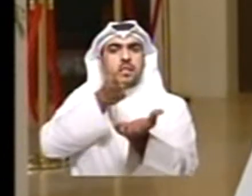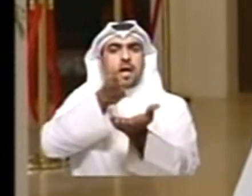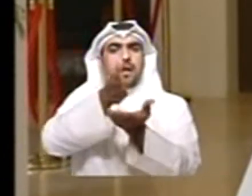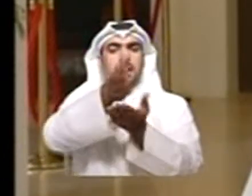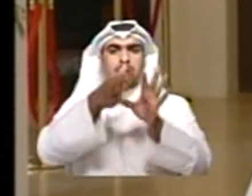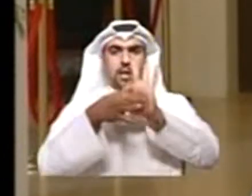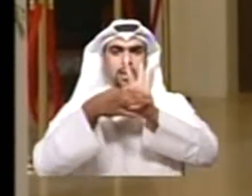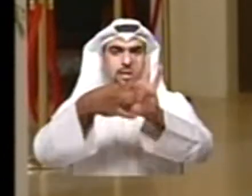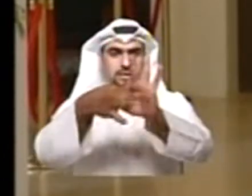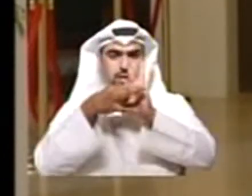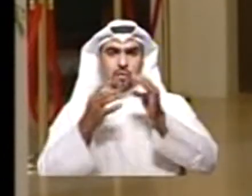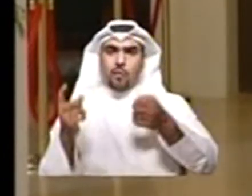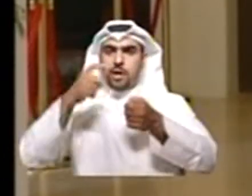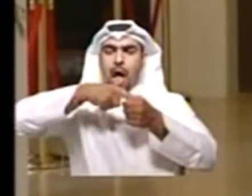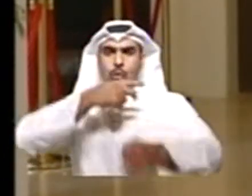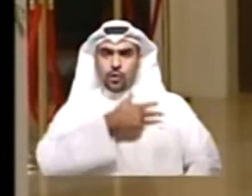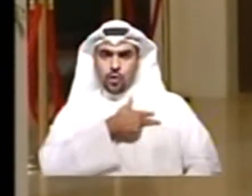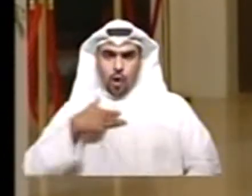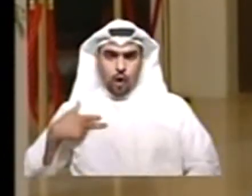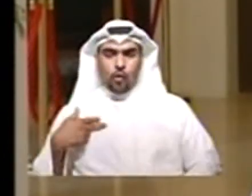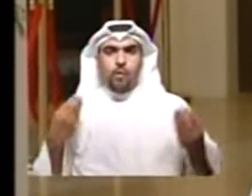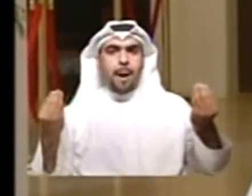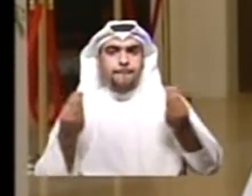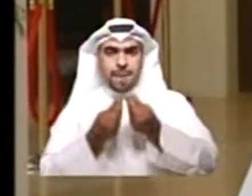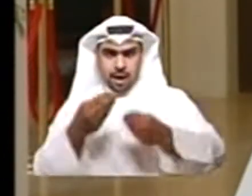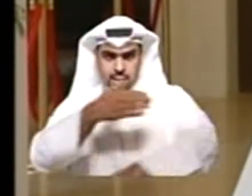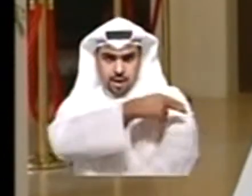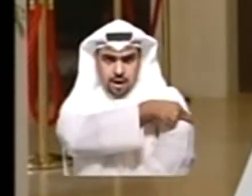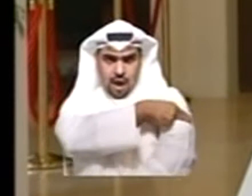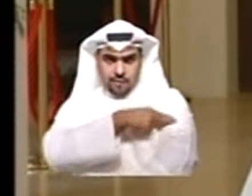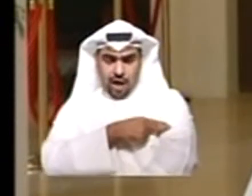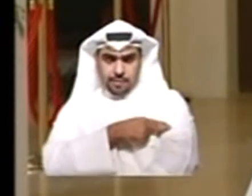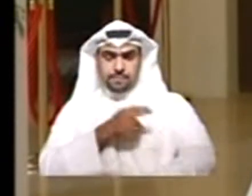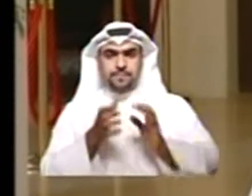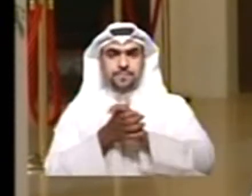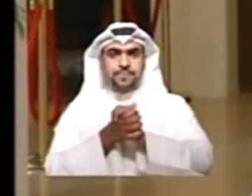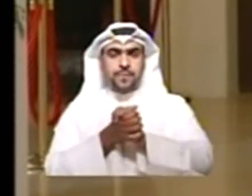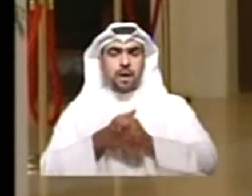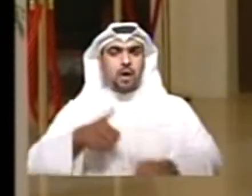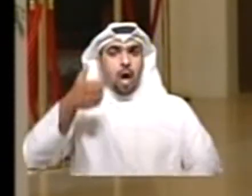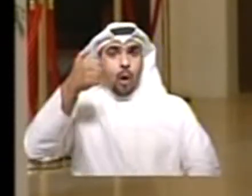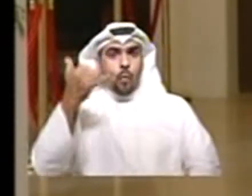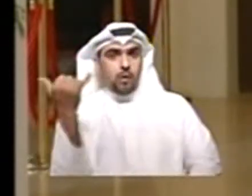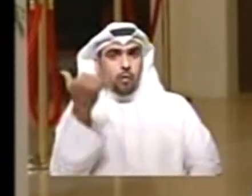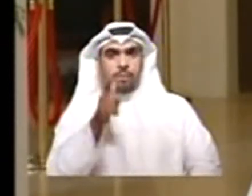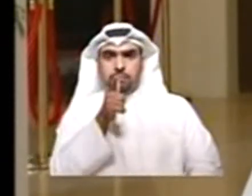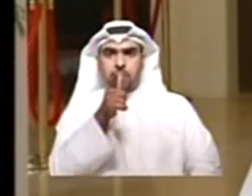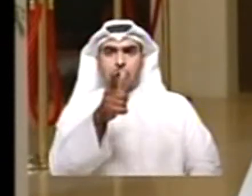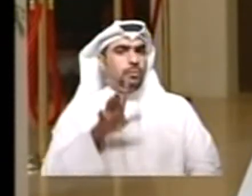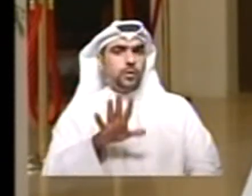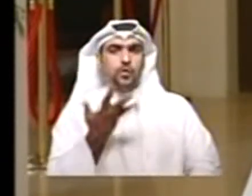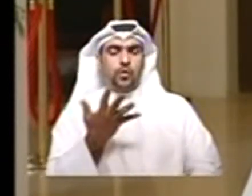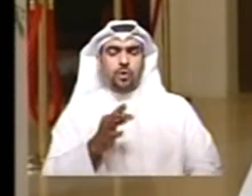بين السلطتين التشريعية والتنفيذية. أبرز ما كان ما ذكره سمو الأمير في نطقه السامي هو